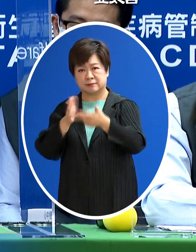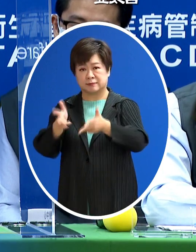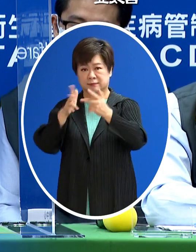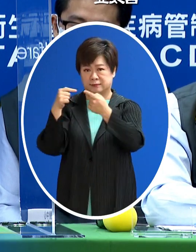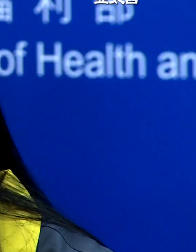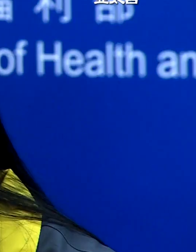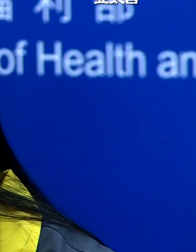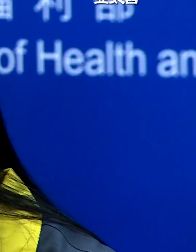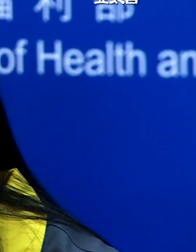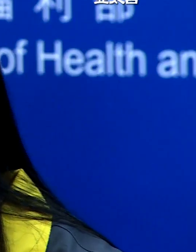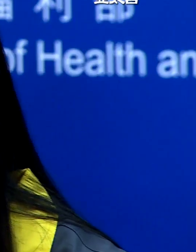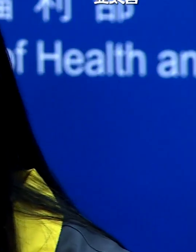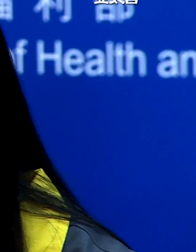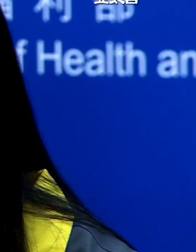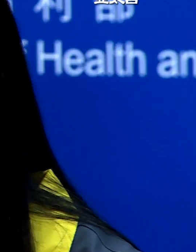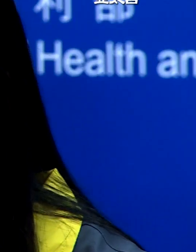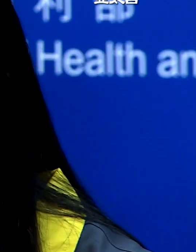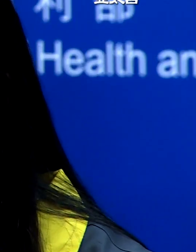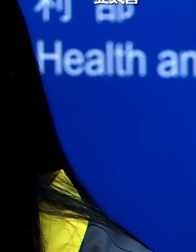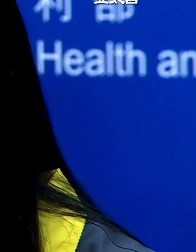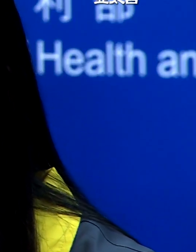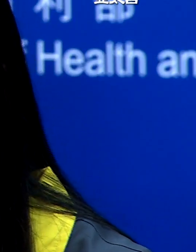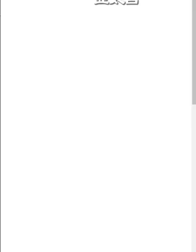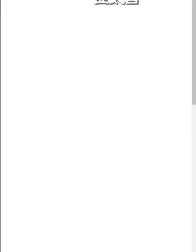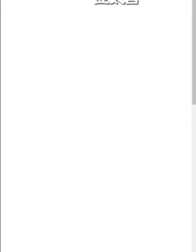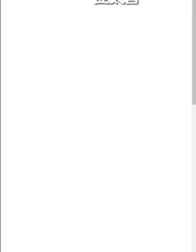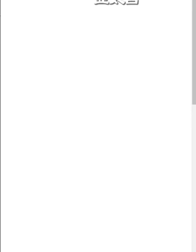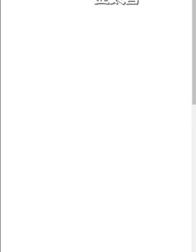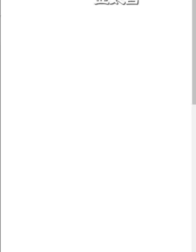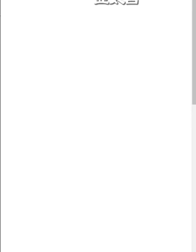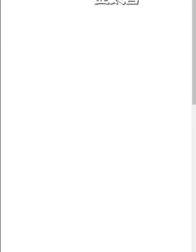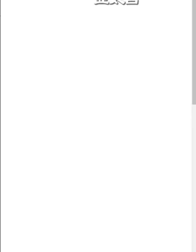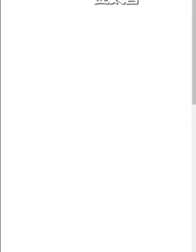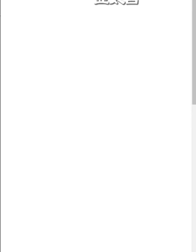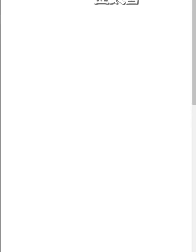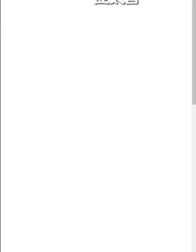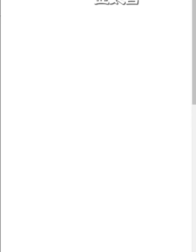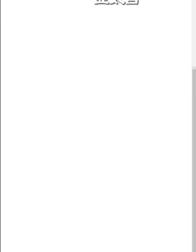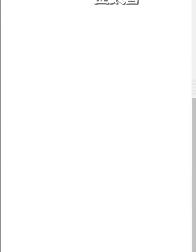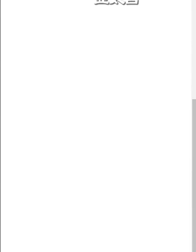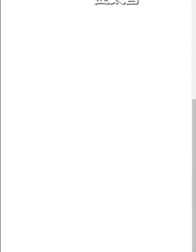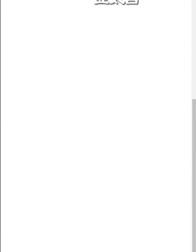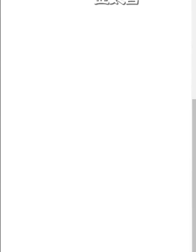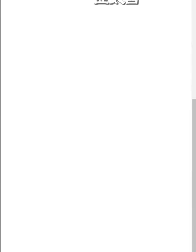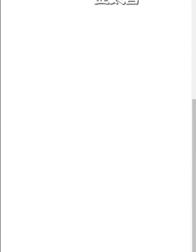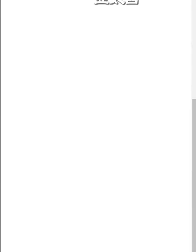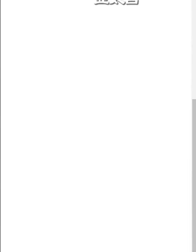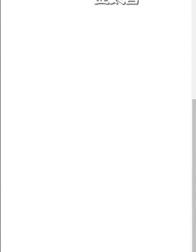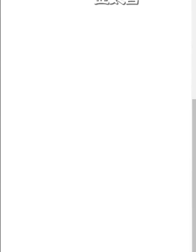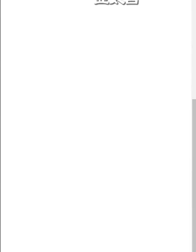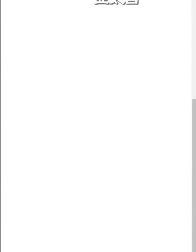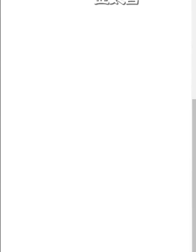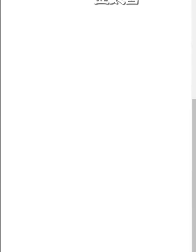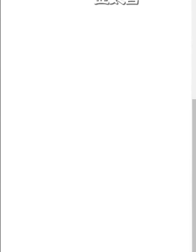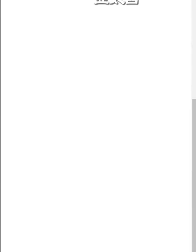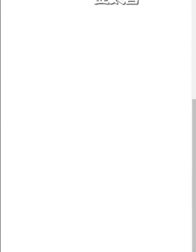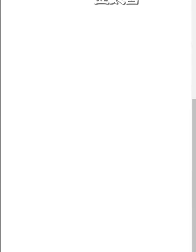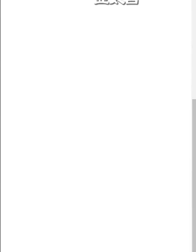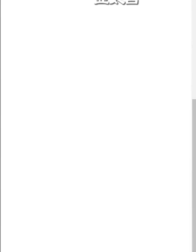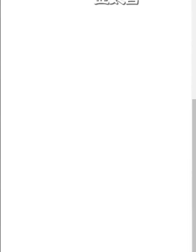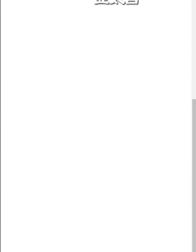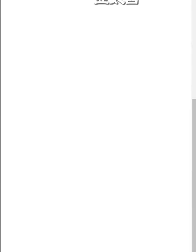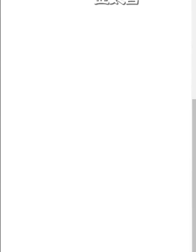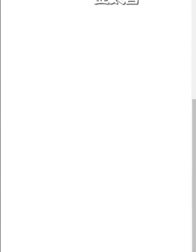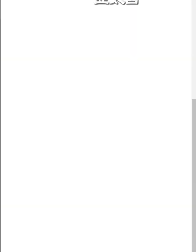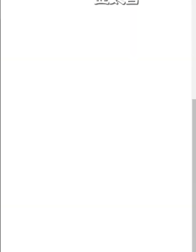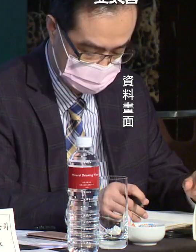性的标准。 食药署长吴秀梅指出，虽然联雅没有通过 EUA， 但联雅还是可以继续进行第三